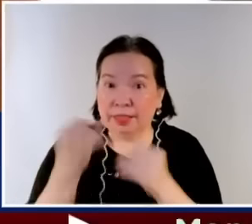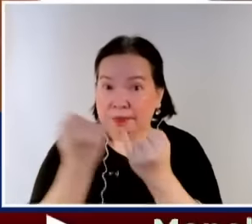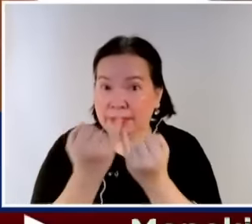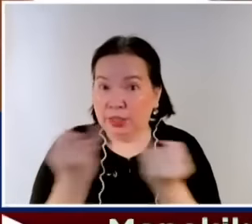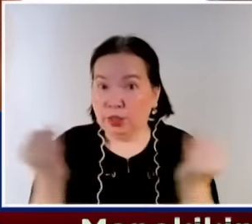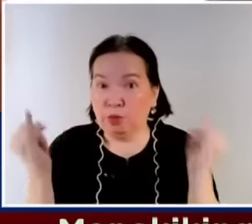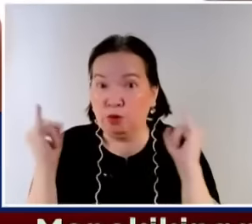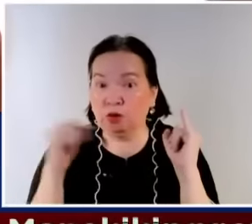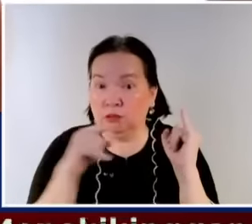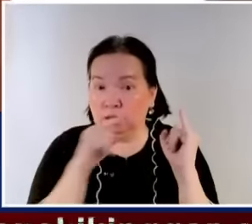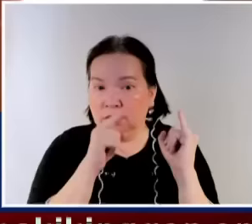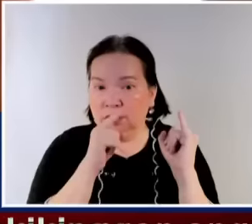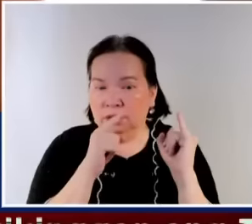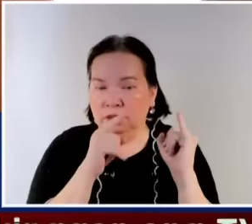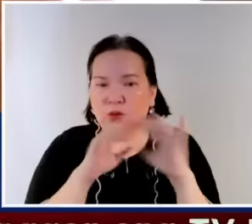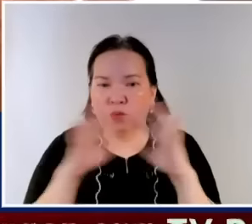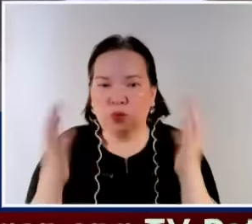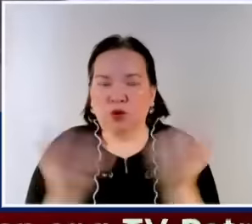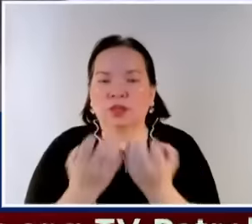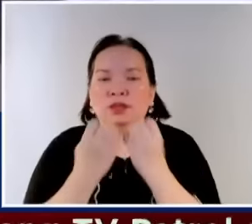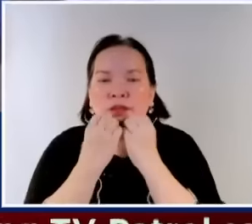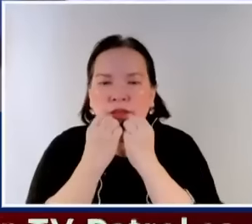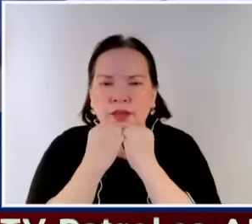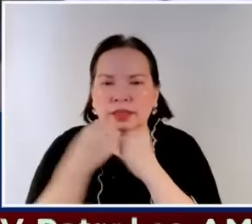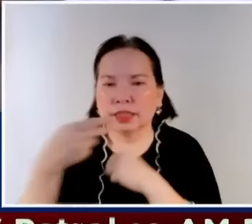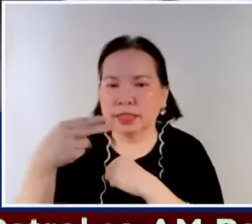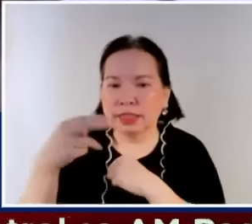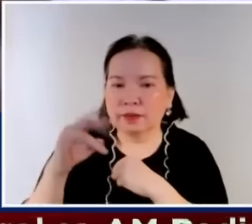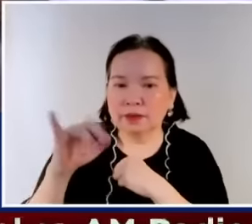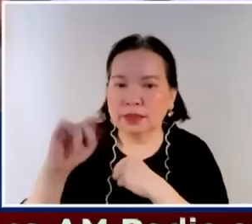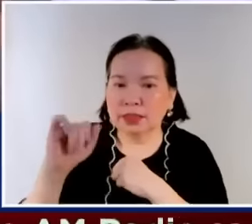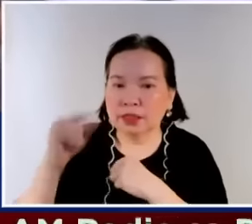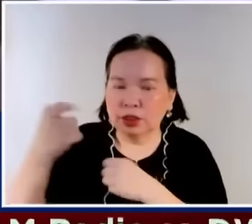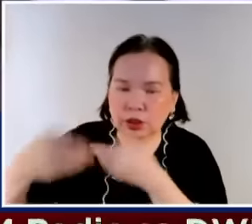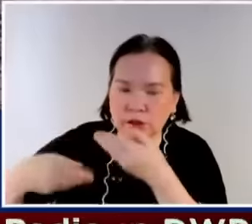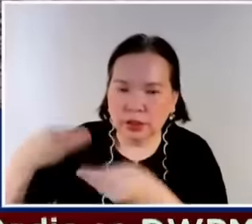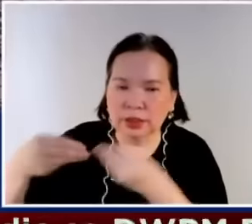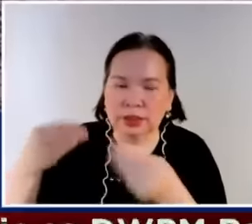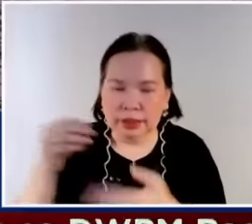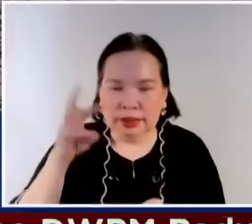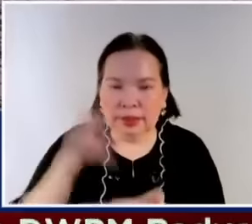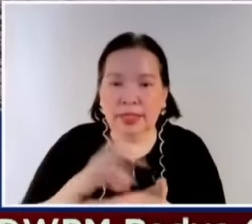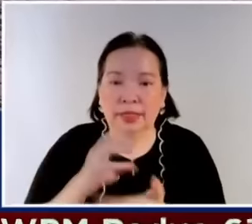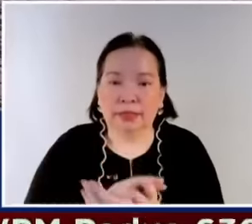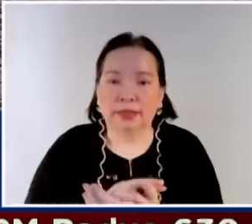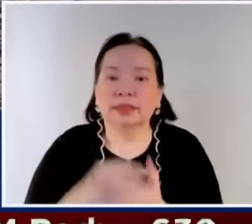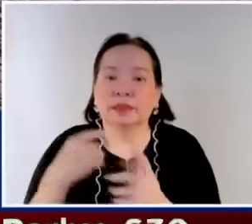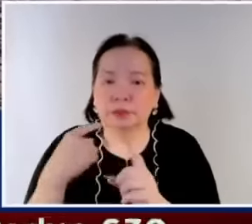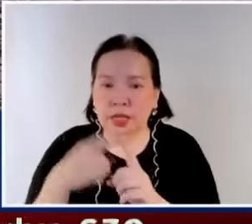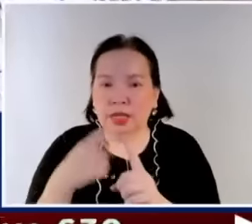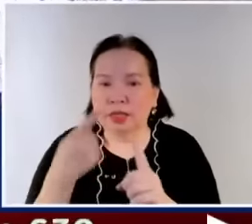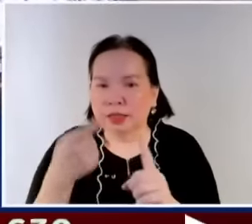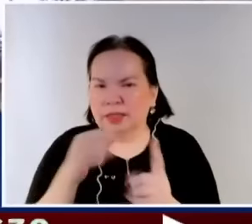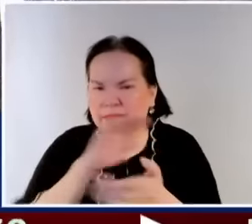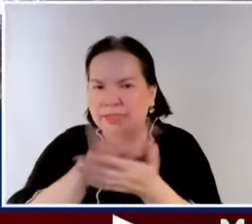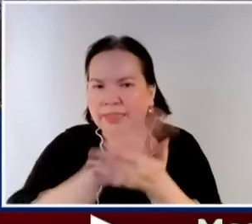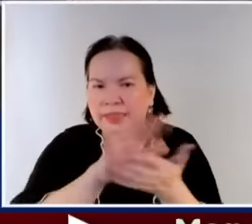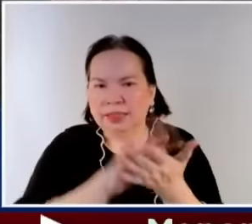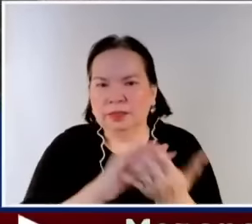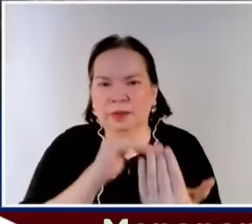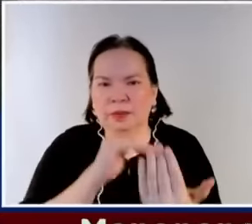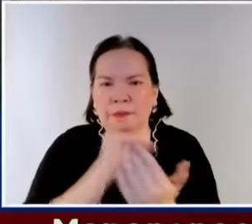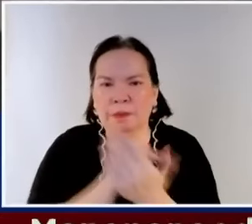listahan. Pero bukod sa pagpapaganda, isinagawa rin ang wire clearing operations para makaiwas sa disgrasya. Inuna